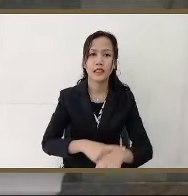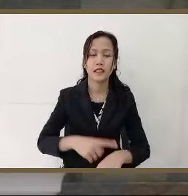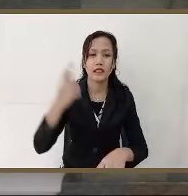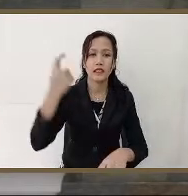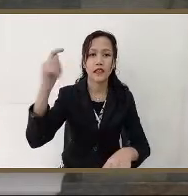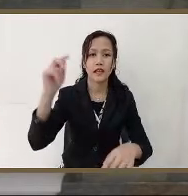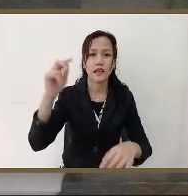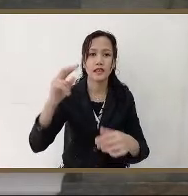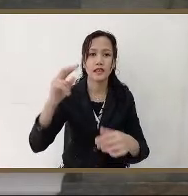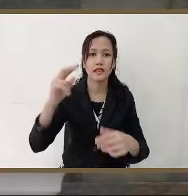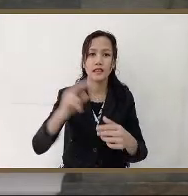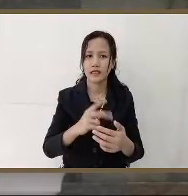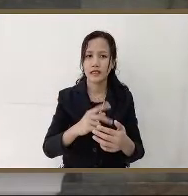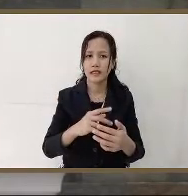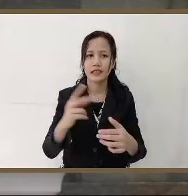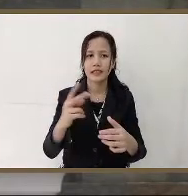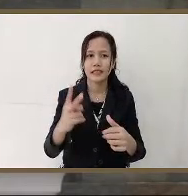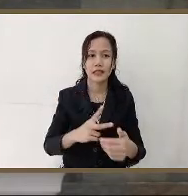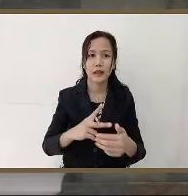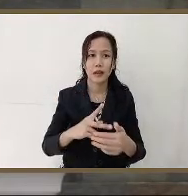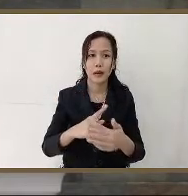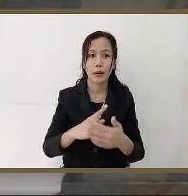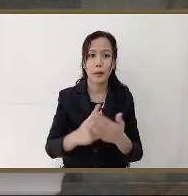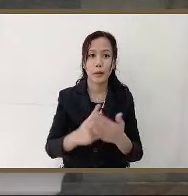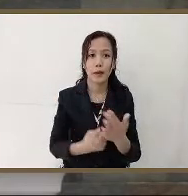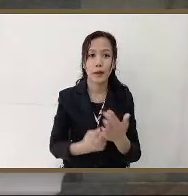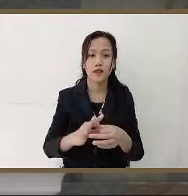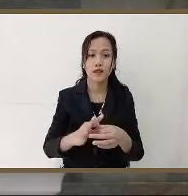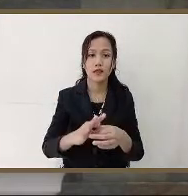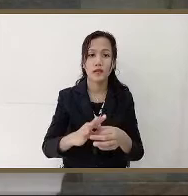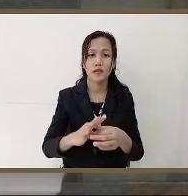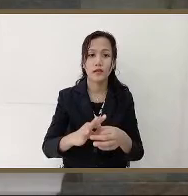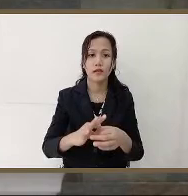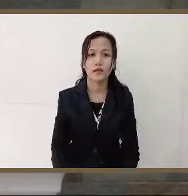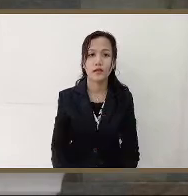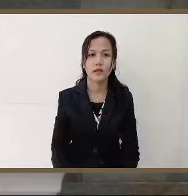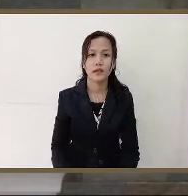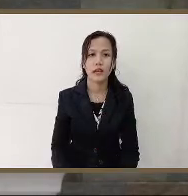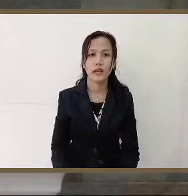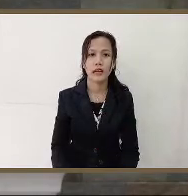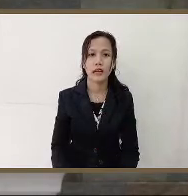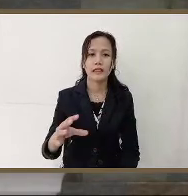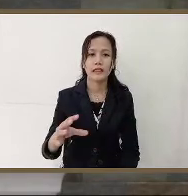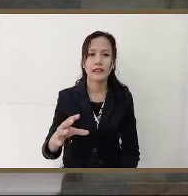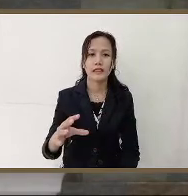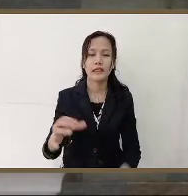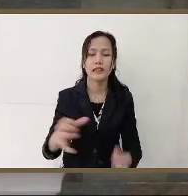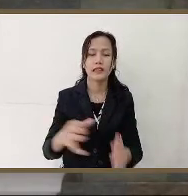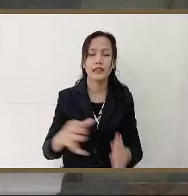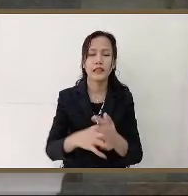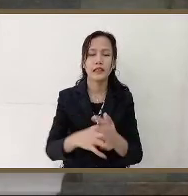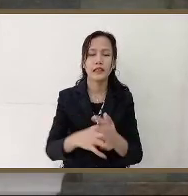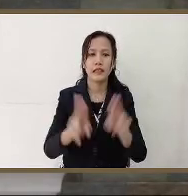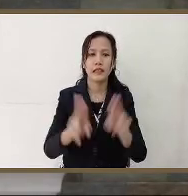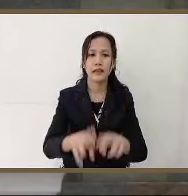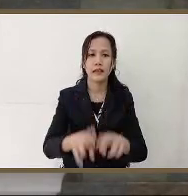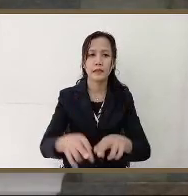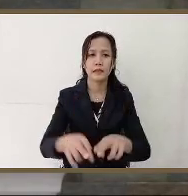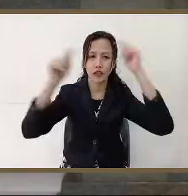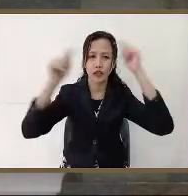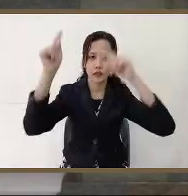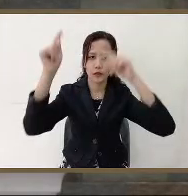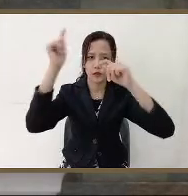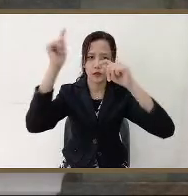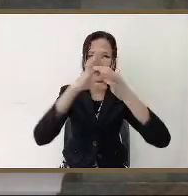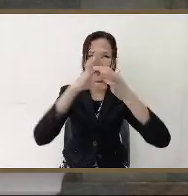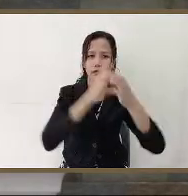middle period, dito na pumapasok yung troubles ni David. Okay? Na nagsimula